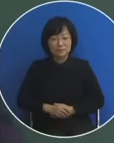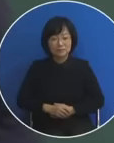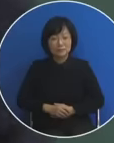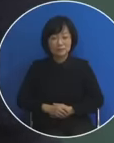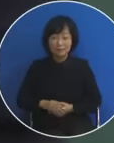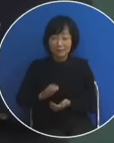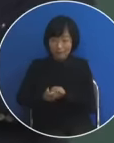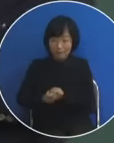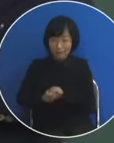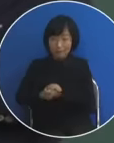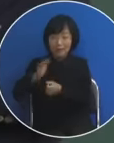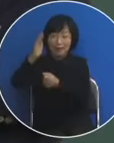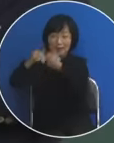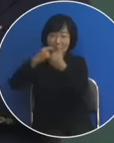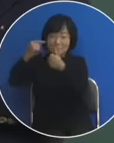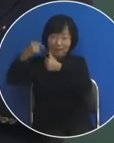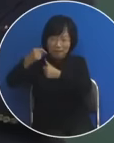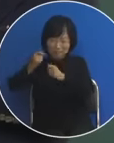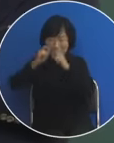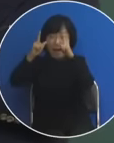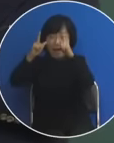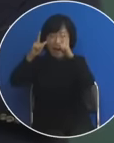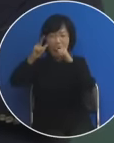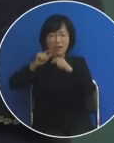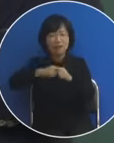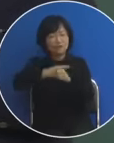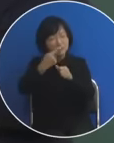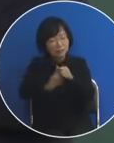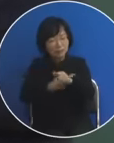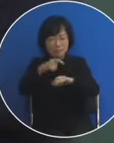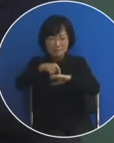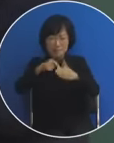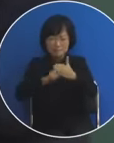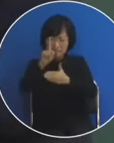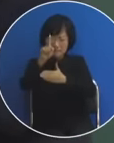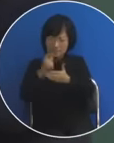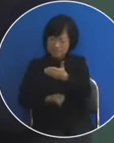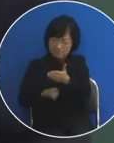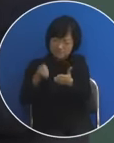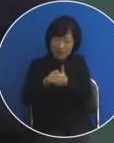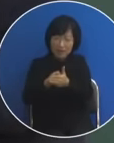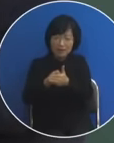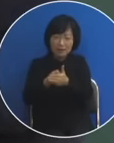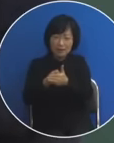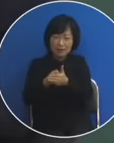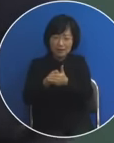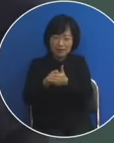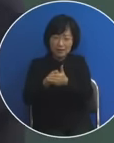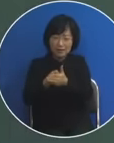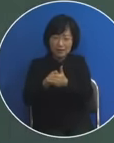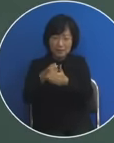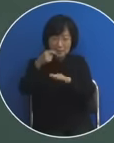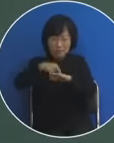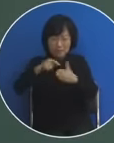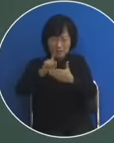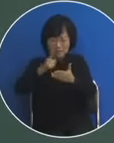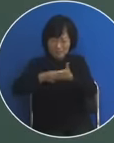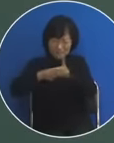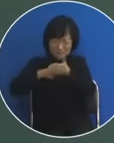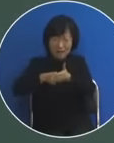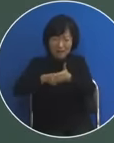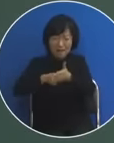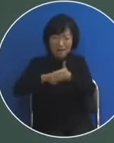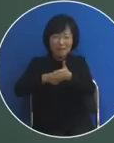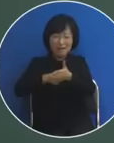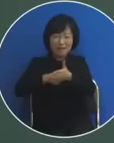이 축복을 누리게 됩니다. Until now, because you see the heavenly mandate, you now enjoy the blessing of one heart. 여러분이 이 축복을 누리게 되면 여러분의 역사는